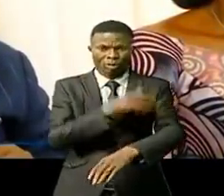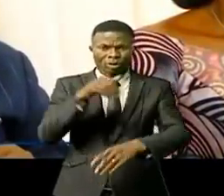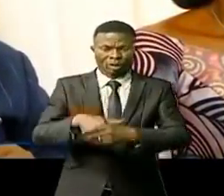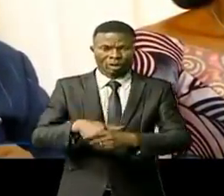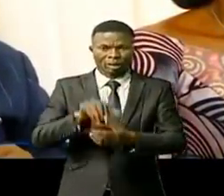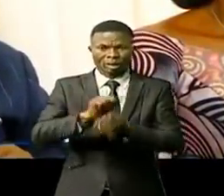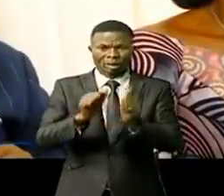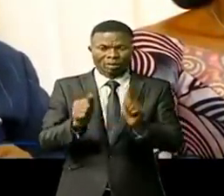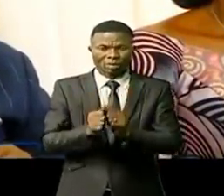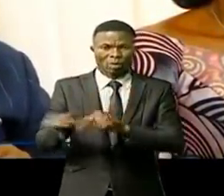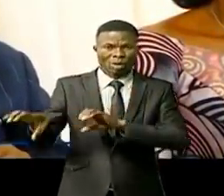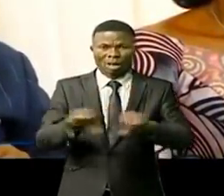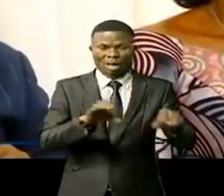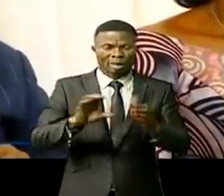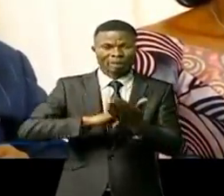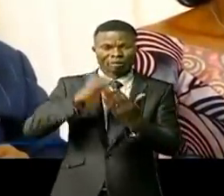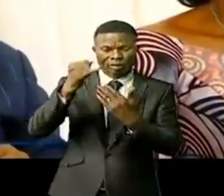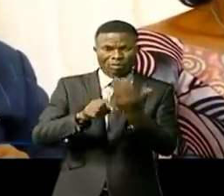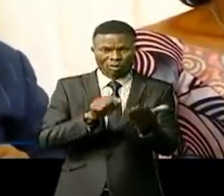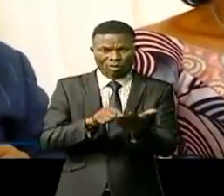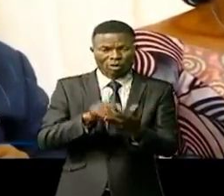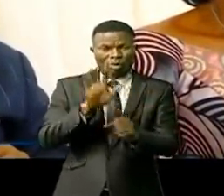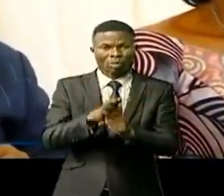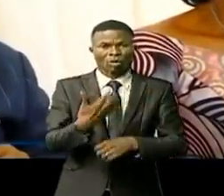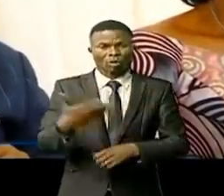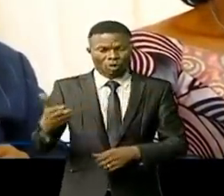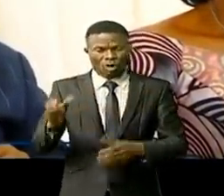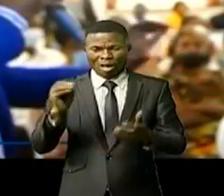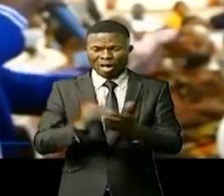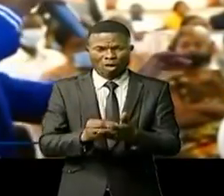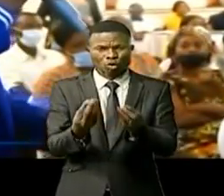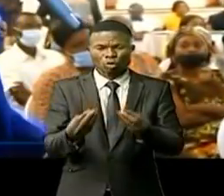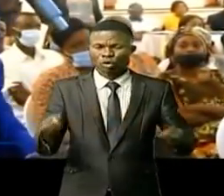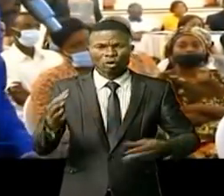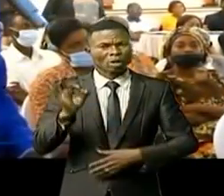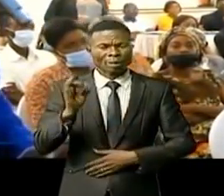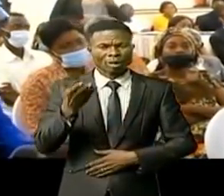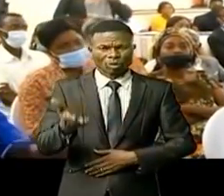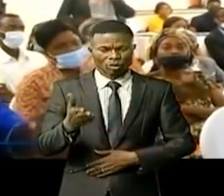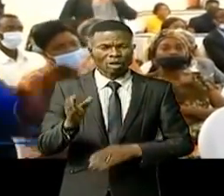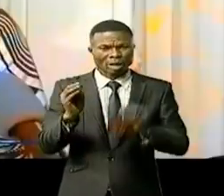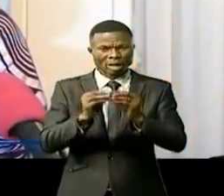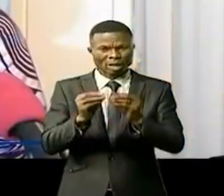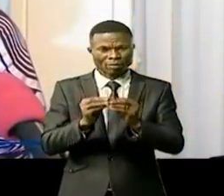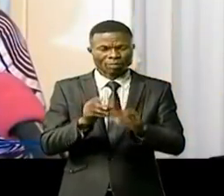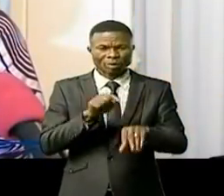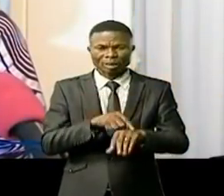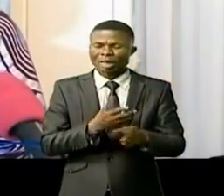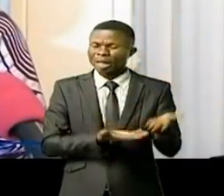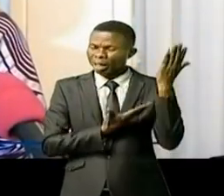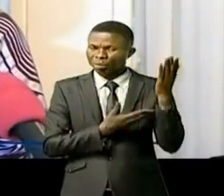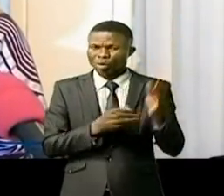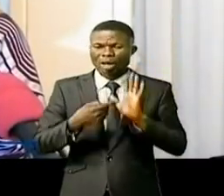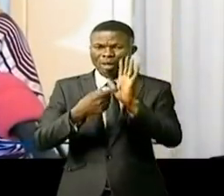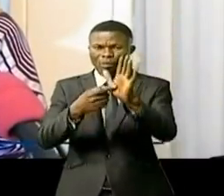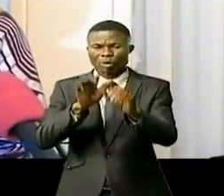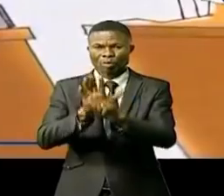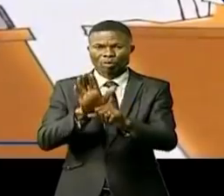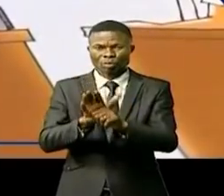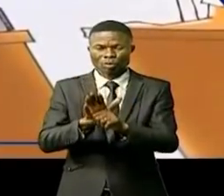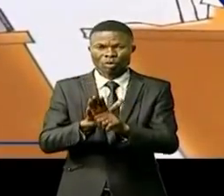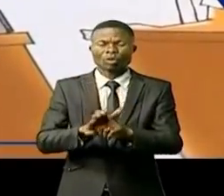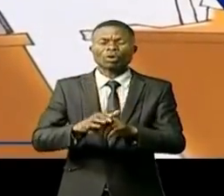de la mise en œuvre de ce projet, beaucoup de choses restent à faire. Cet atelier a constitué un moment pour présenter les différents guides